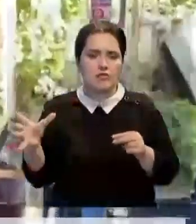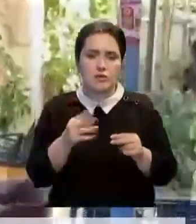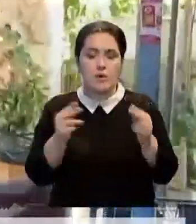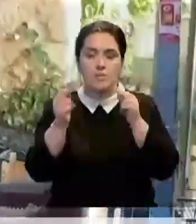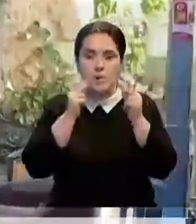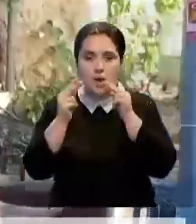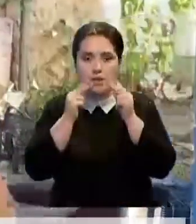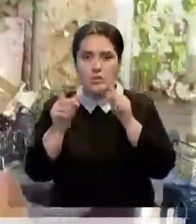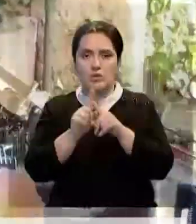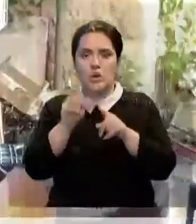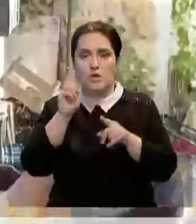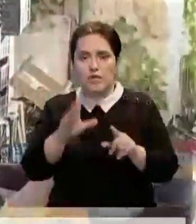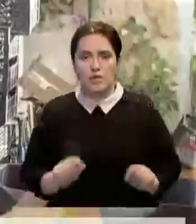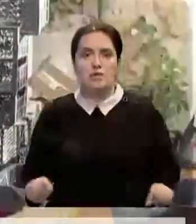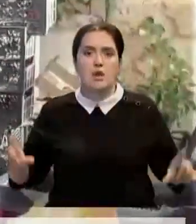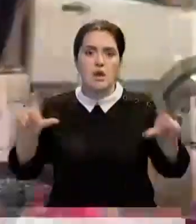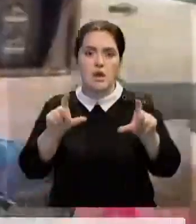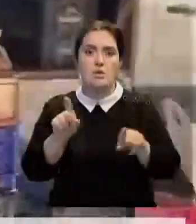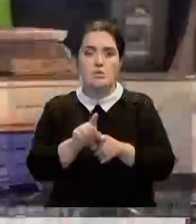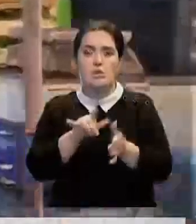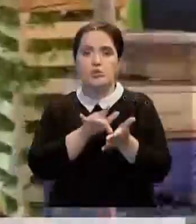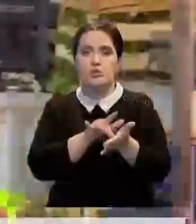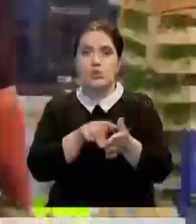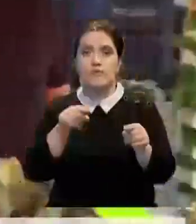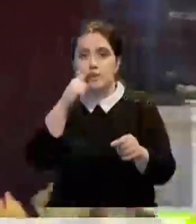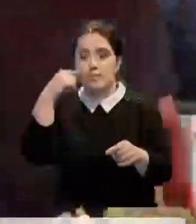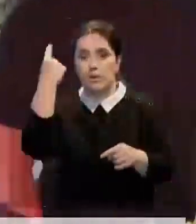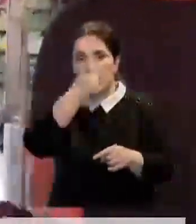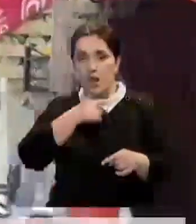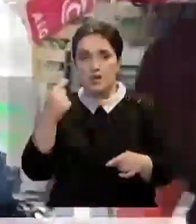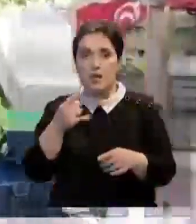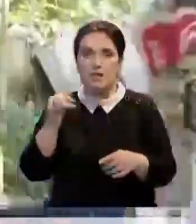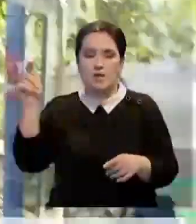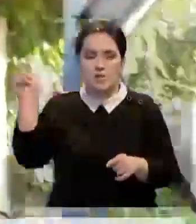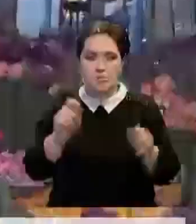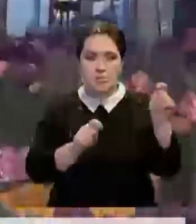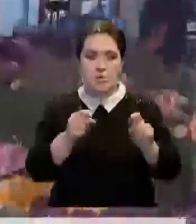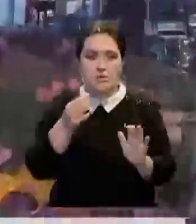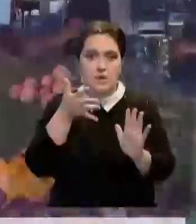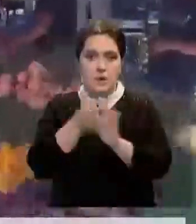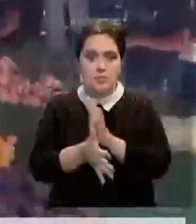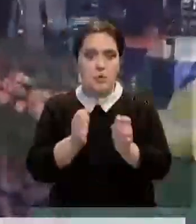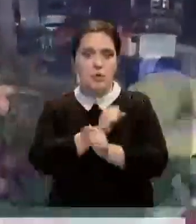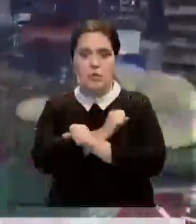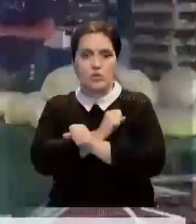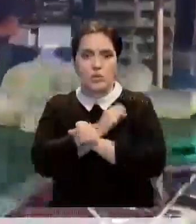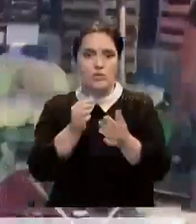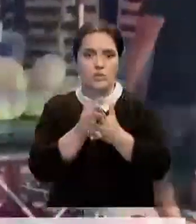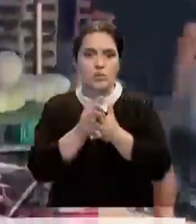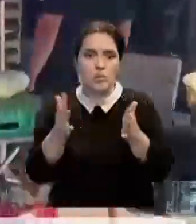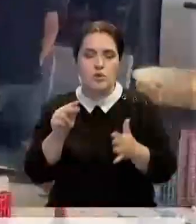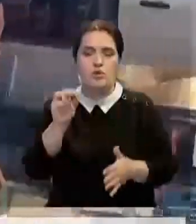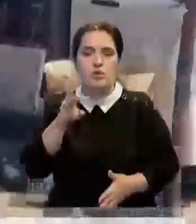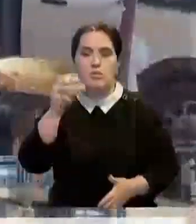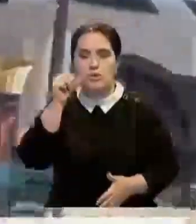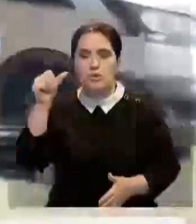продуктов питания до жилья. Отражается это и на туризме. В этом году путешественники из других стран тратят на отдых гораздо больше, чем в